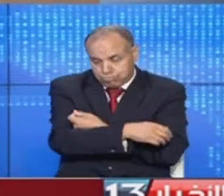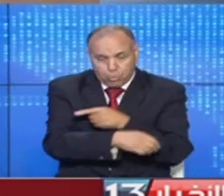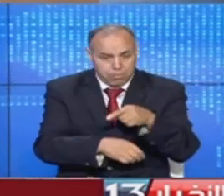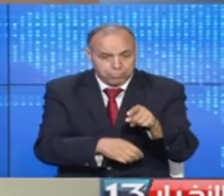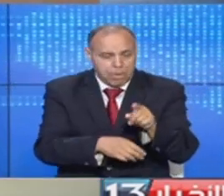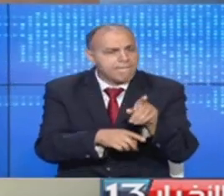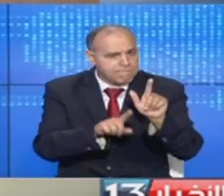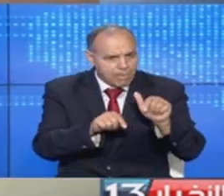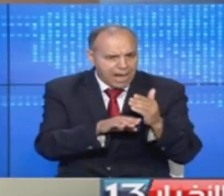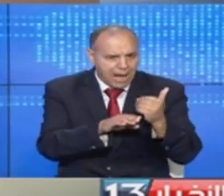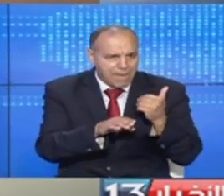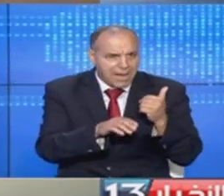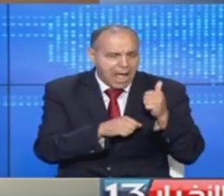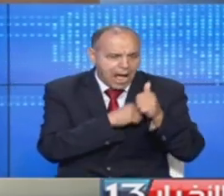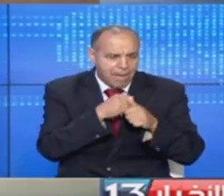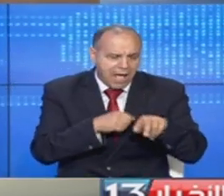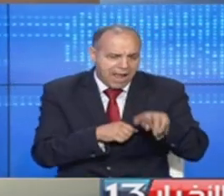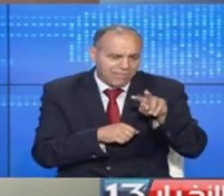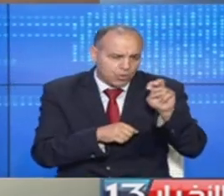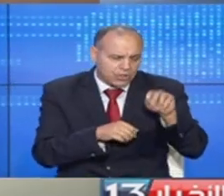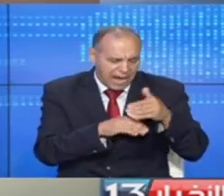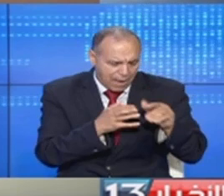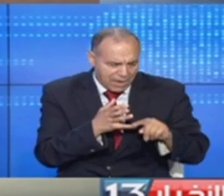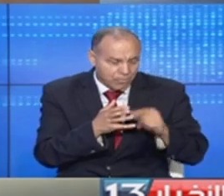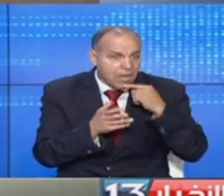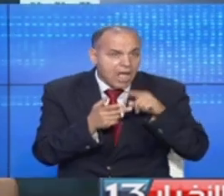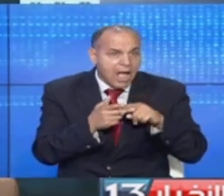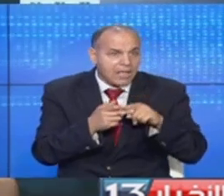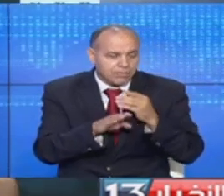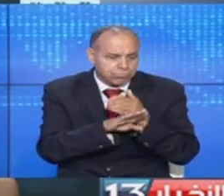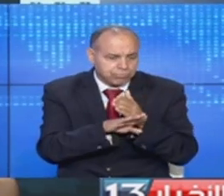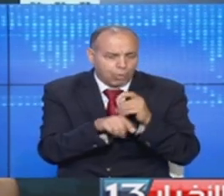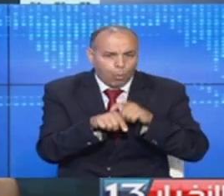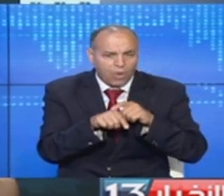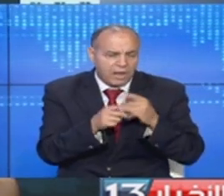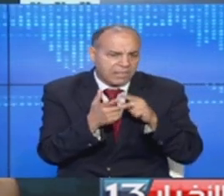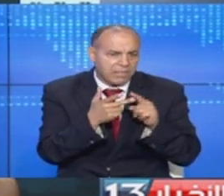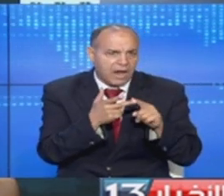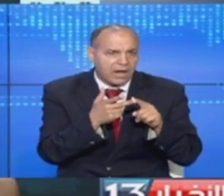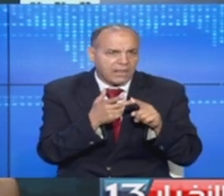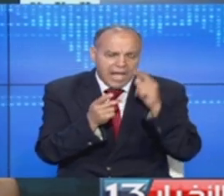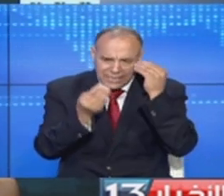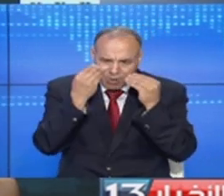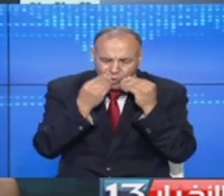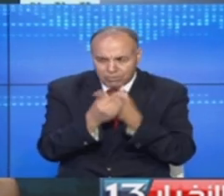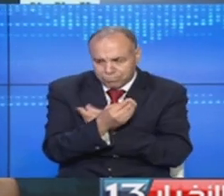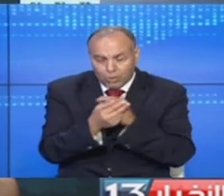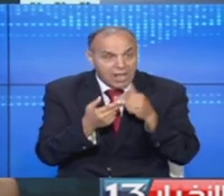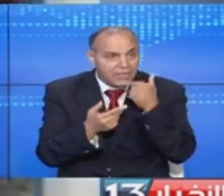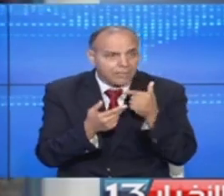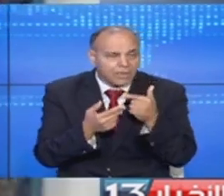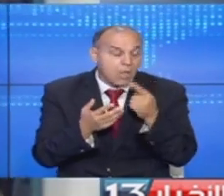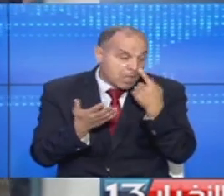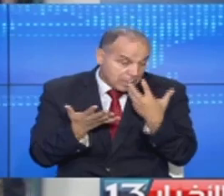متوفرا قبل نهايه العام عشرين والفين بمجرد تجاوز المرحله الثالثه من التجارب مشيرا الى انه يتم